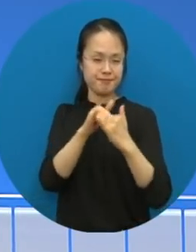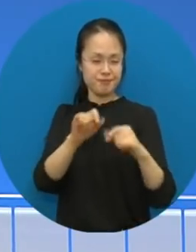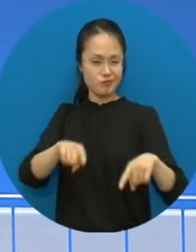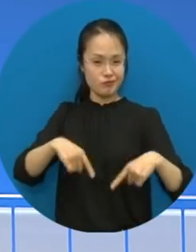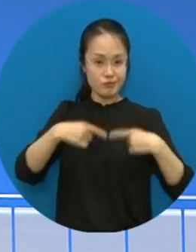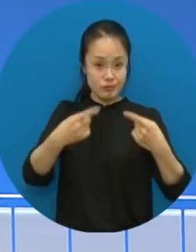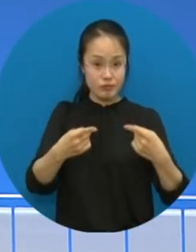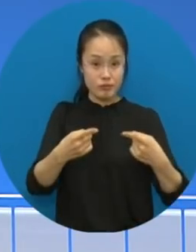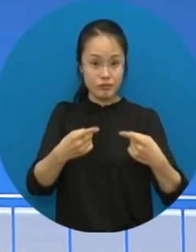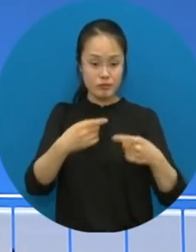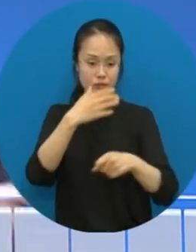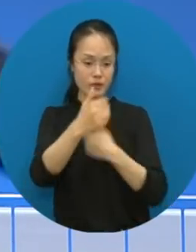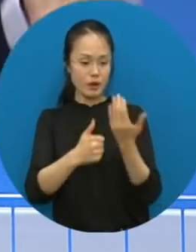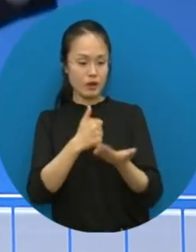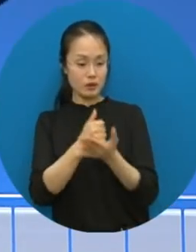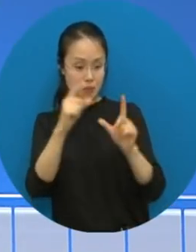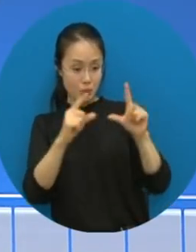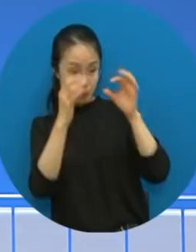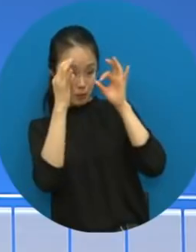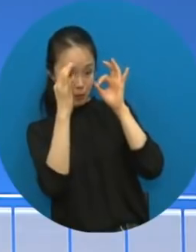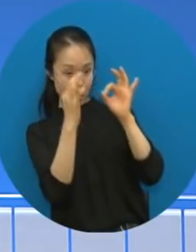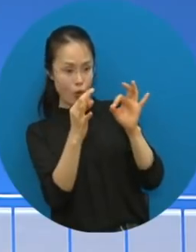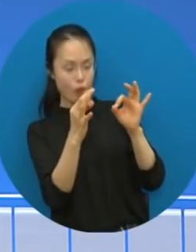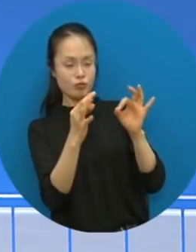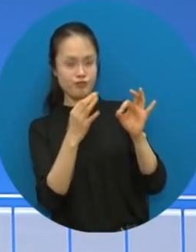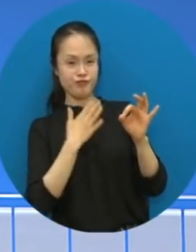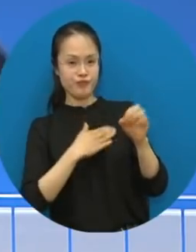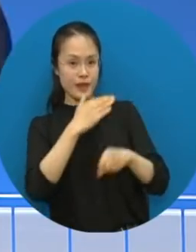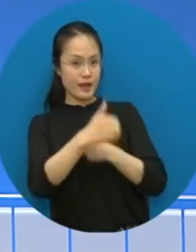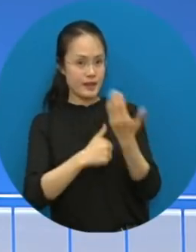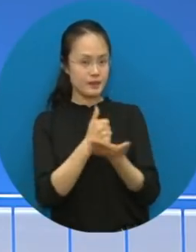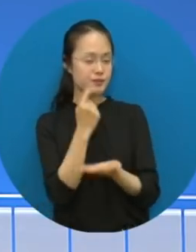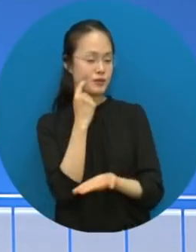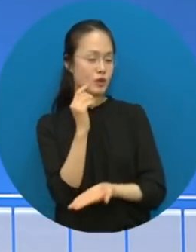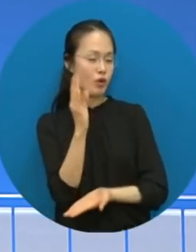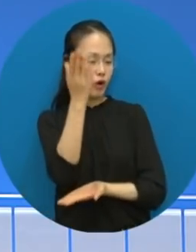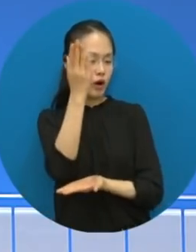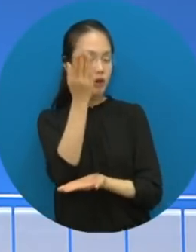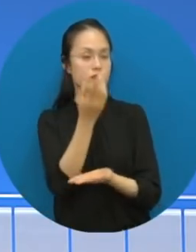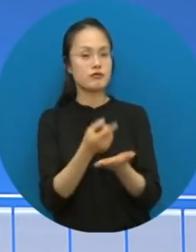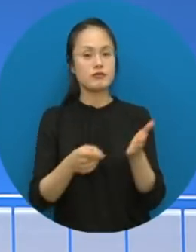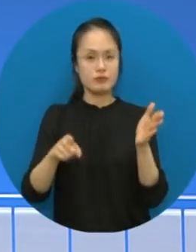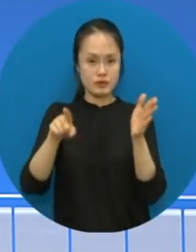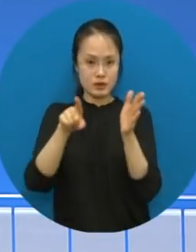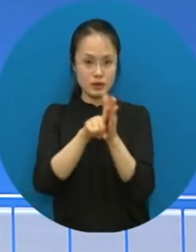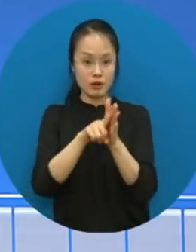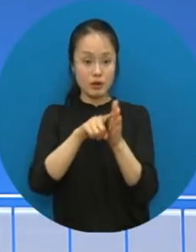하나님의 영광을 온전히 이루게 하시기 위하여 그의 수들을 줄이십니다.